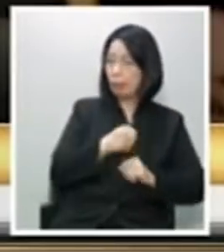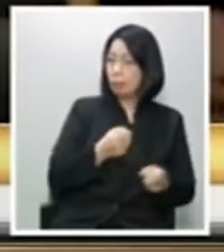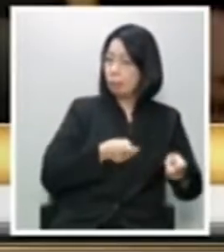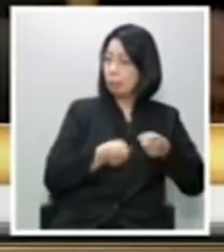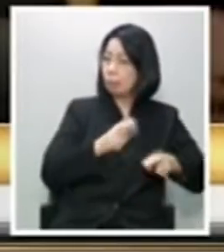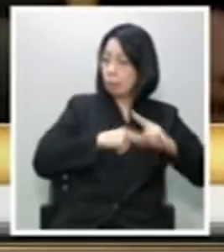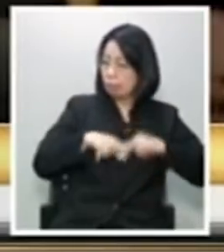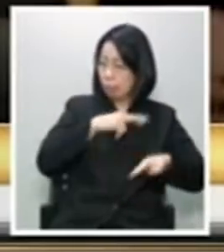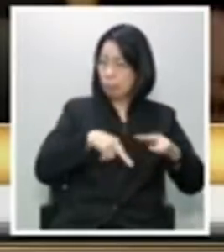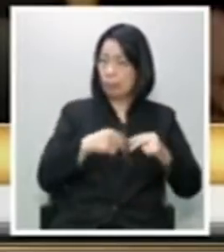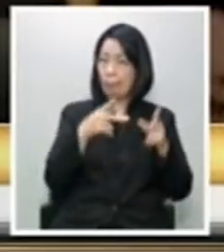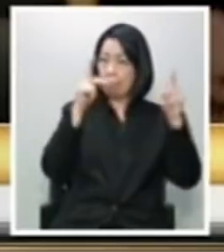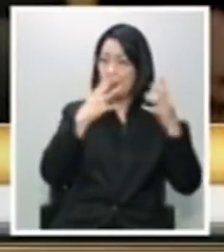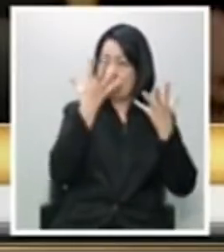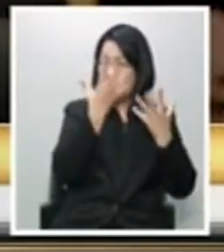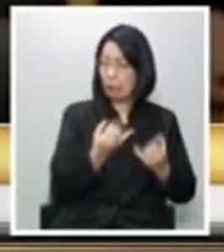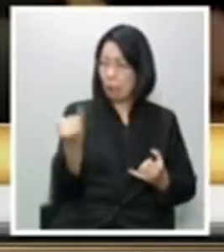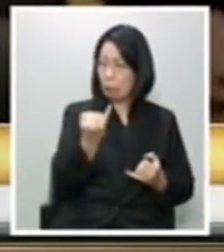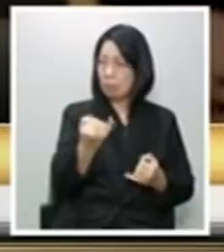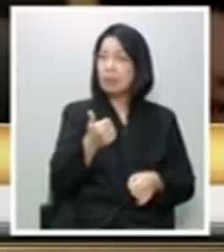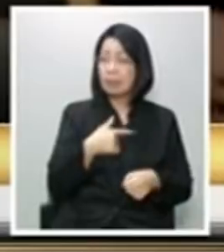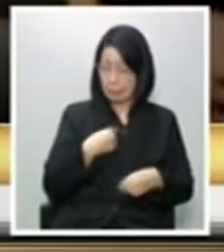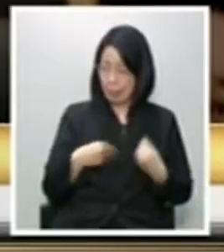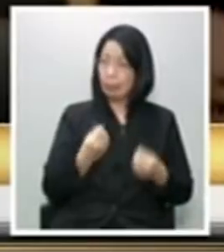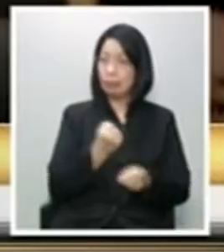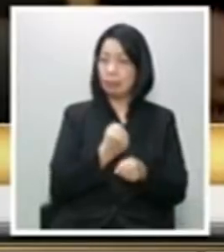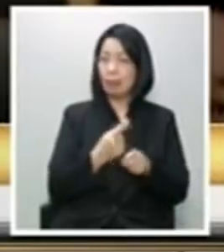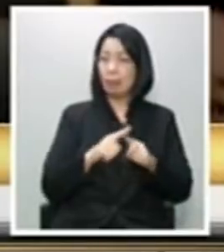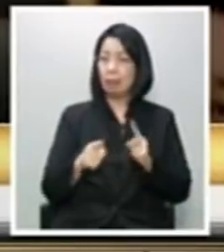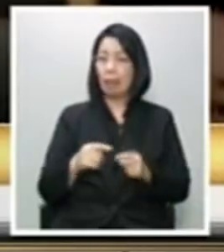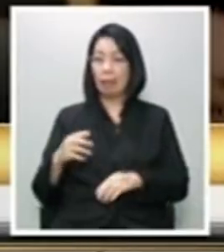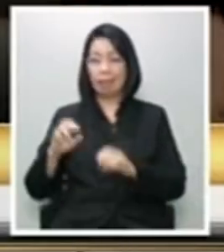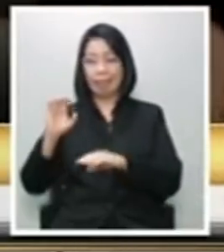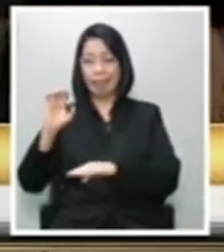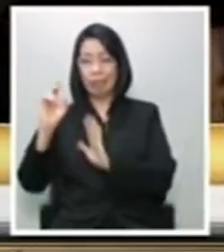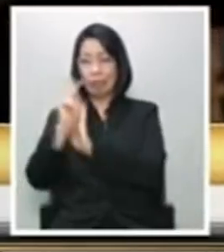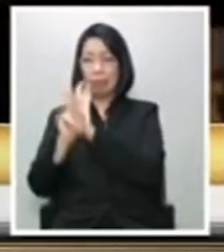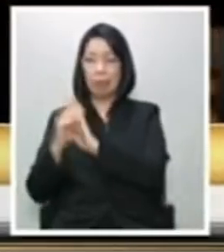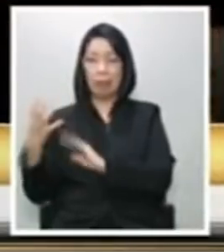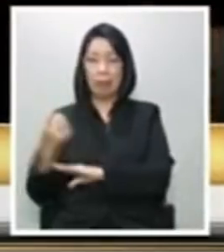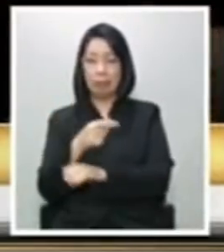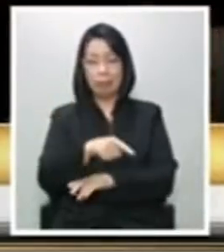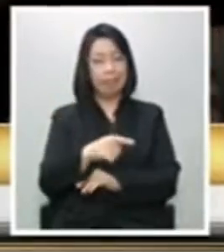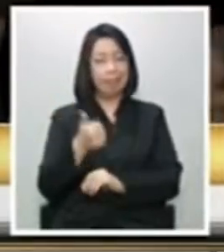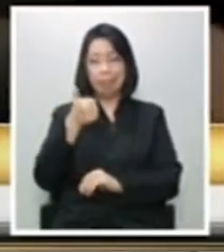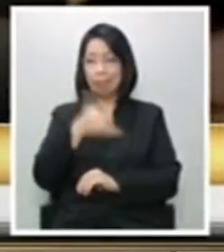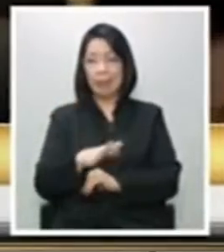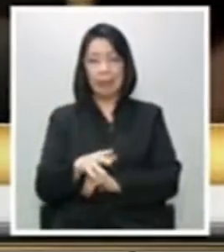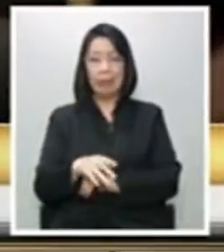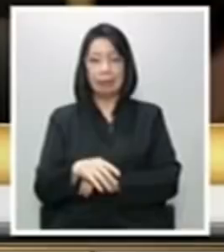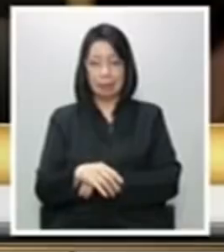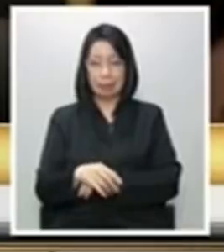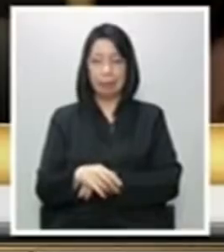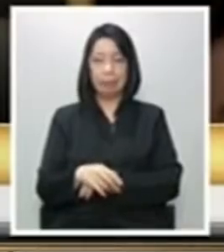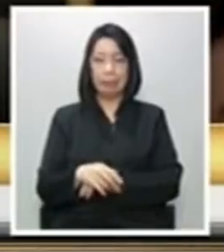ป่าชุมชนแต่แล้วสาระสำคัญก็ถูกตัดออกไปเมื่อกฎหมายผ่านมาสามารถใช้ได้กับแค่ป่าสงวน